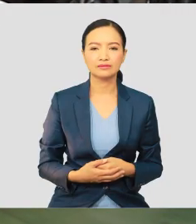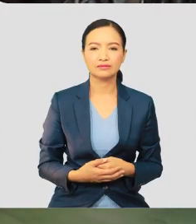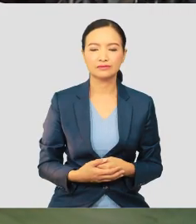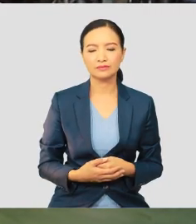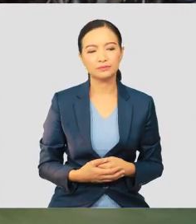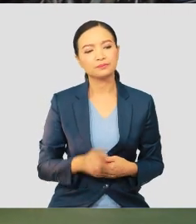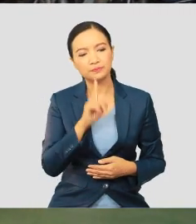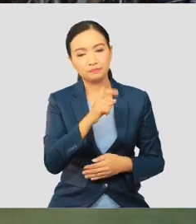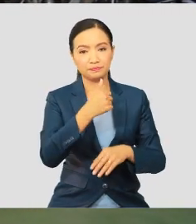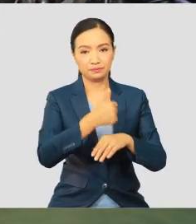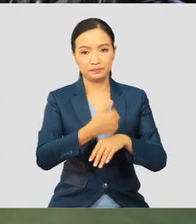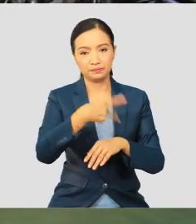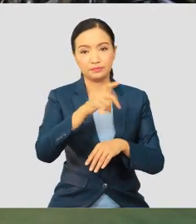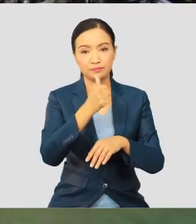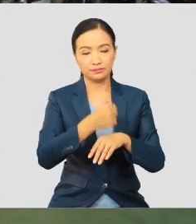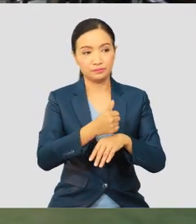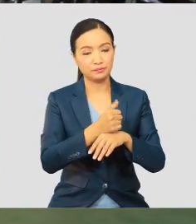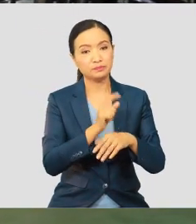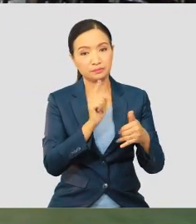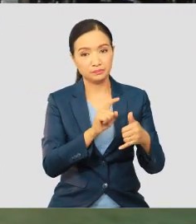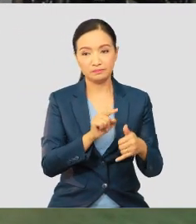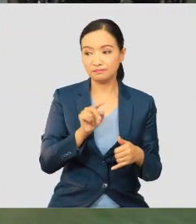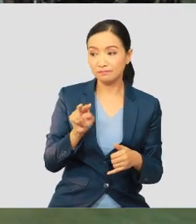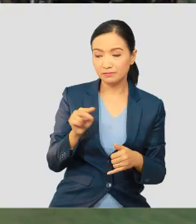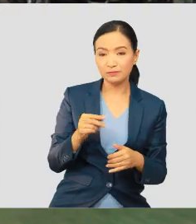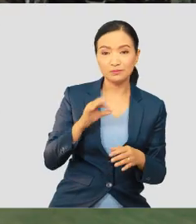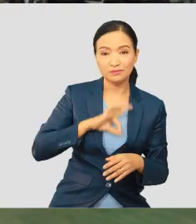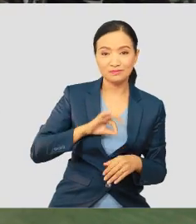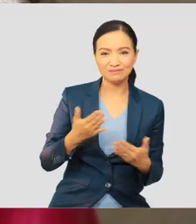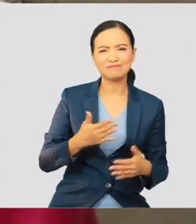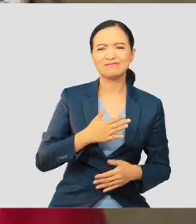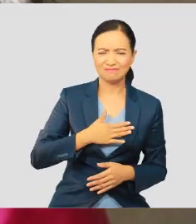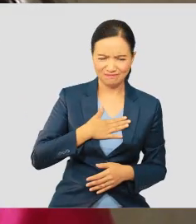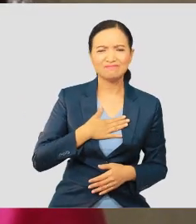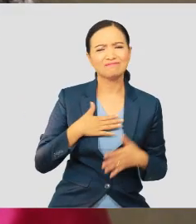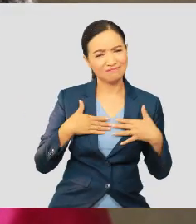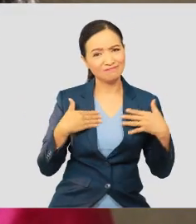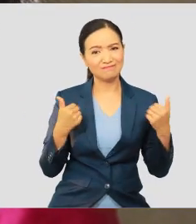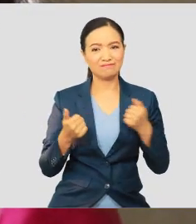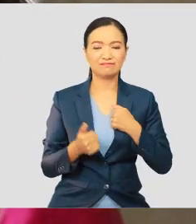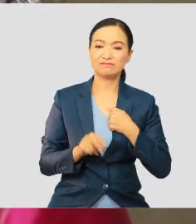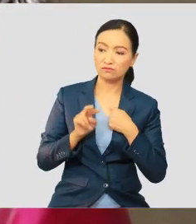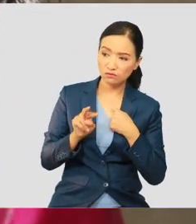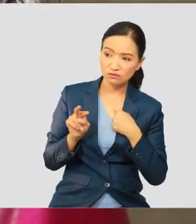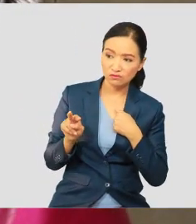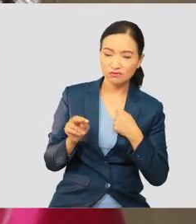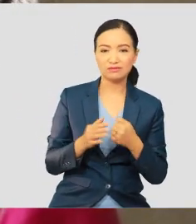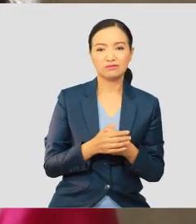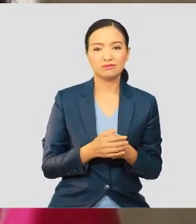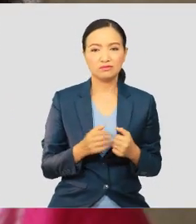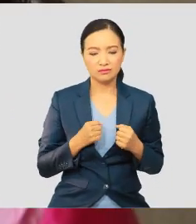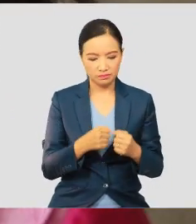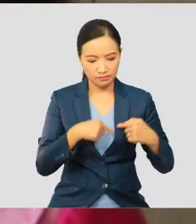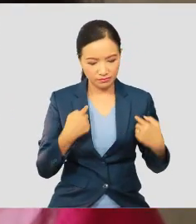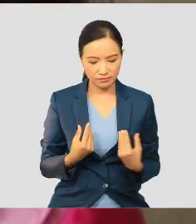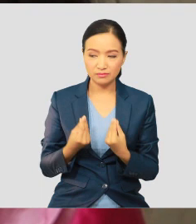ต้องขออนุญาตถามพ่อเลยครับภาพตรงนี้พอเห็นแล้วพอรู้สึกยังไง มีความสุขเนาะเมื่อเราเห็น